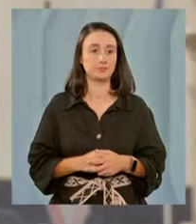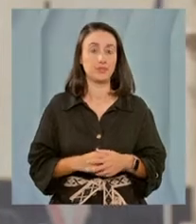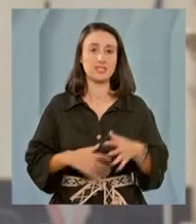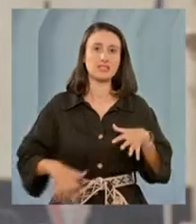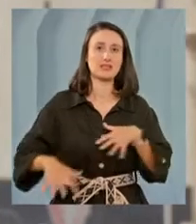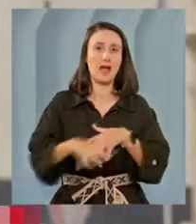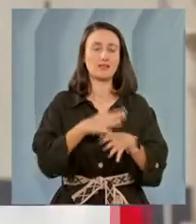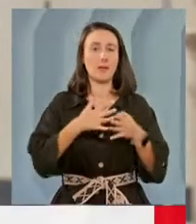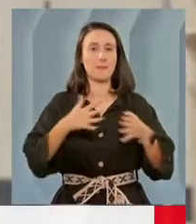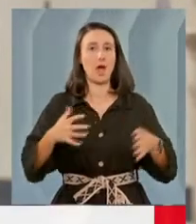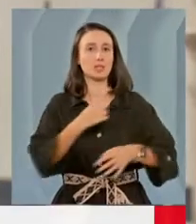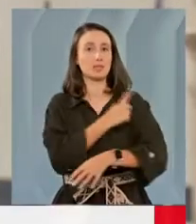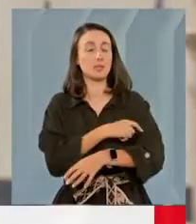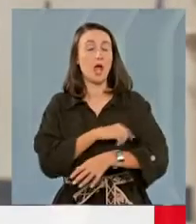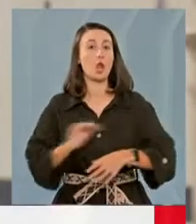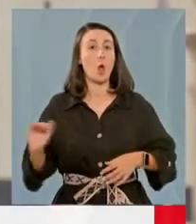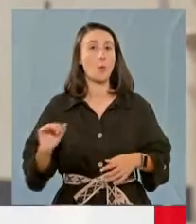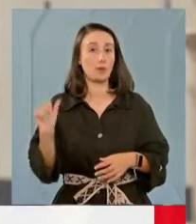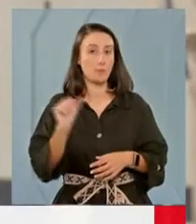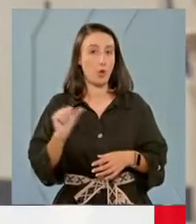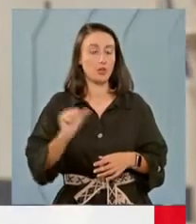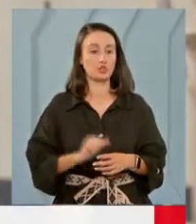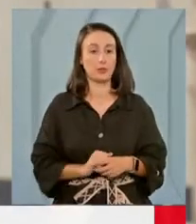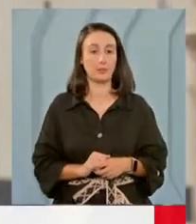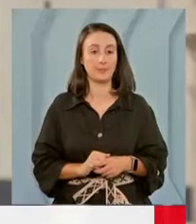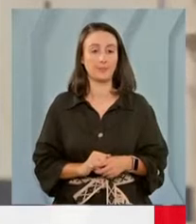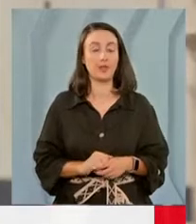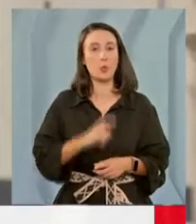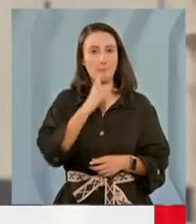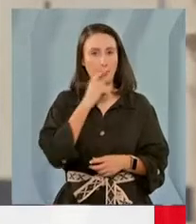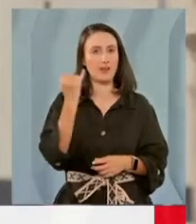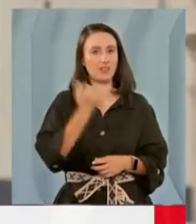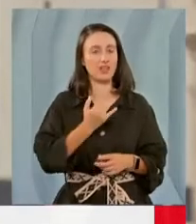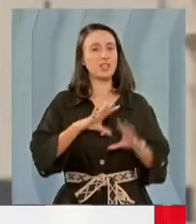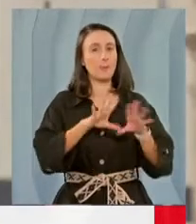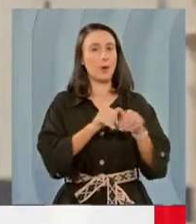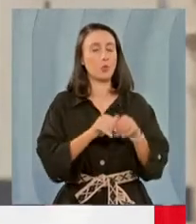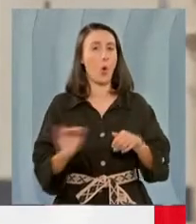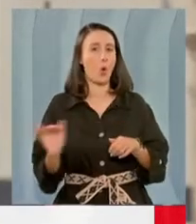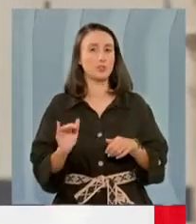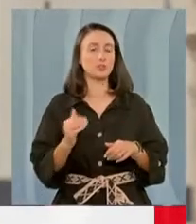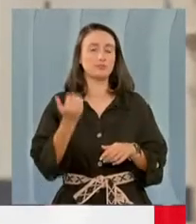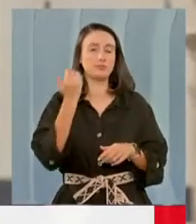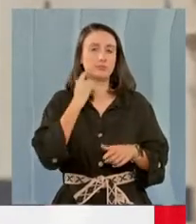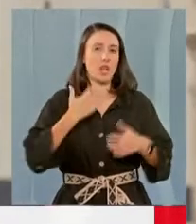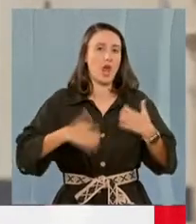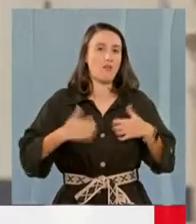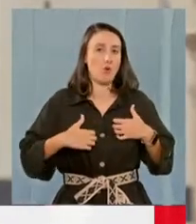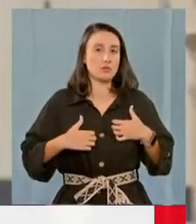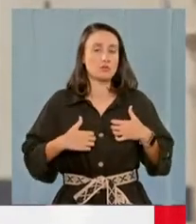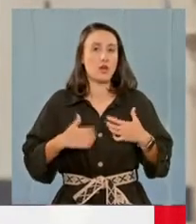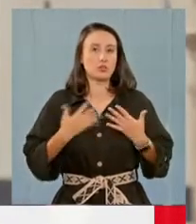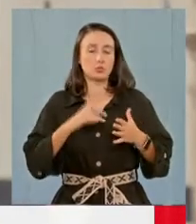Scandal monstru la spitalul de pediatrie din Ploiești. Un bărbat care venise la control cu copilul său și-a pierdut răbdarea în sala de așteptare și a